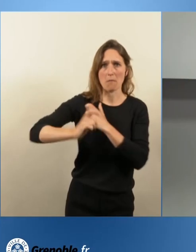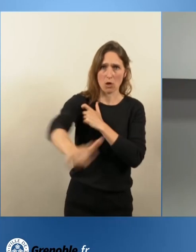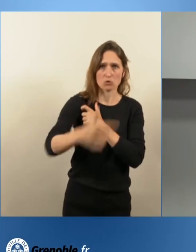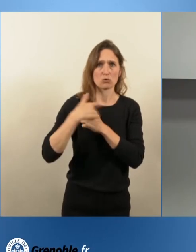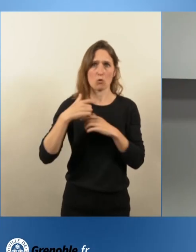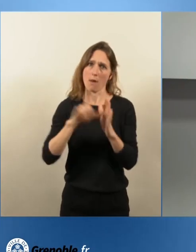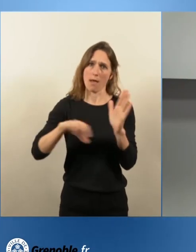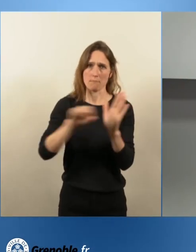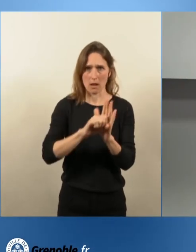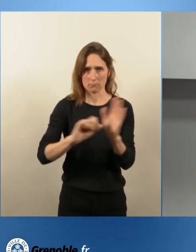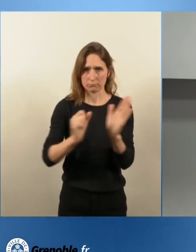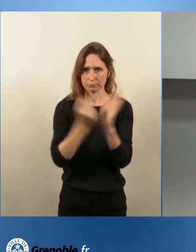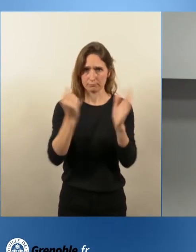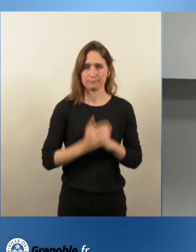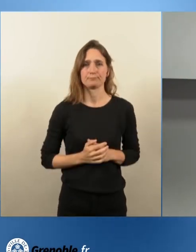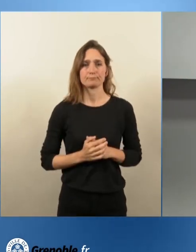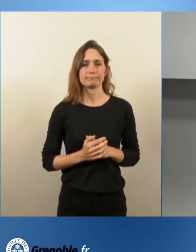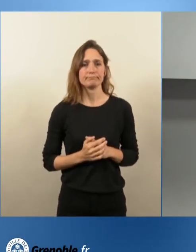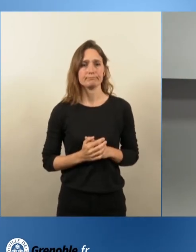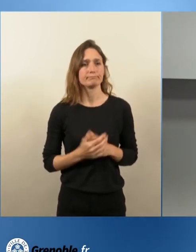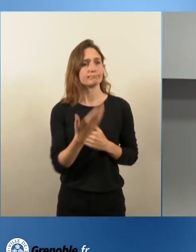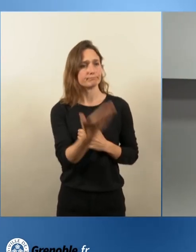Chalas vous avez la parole